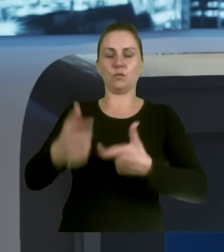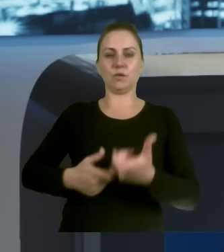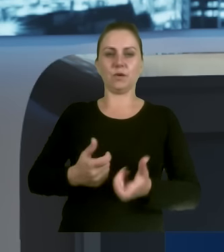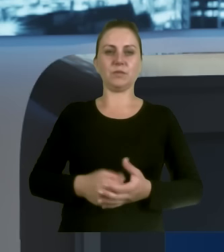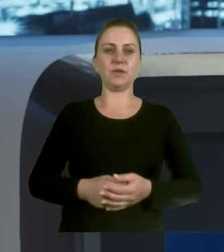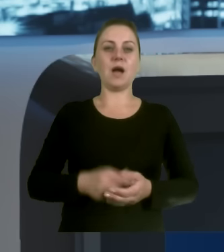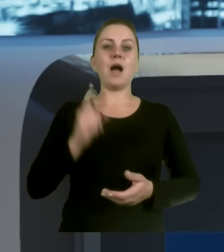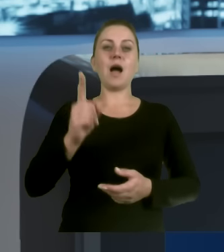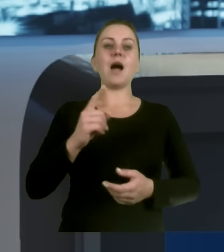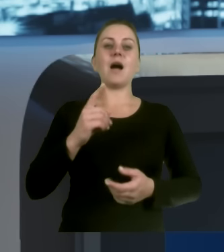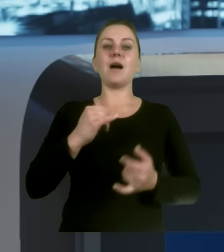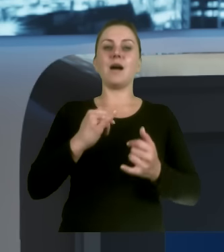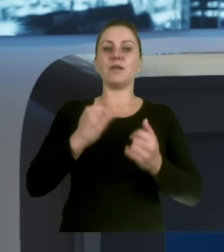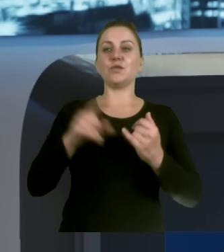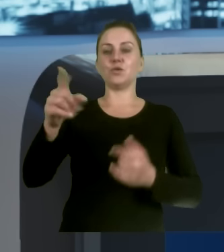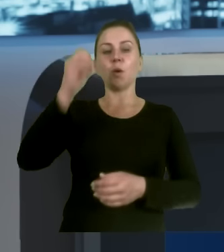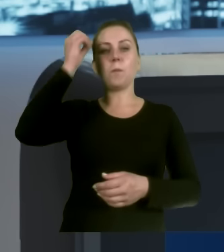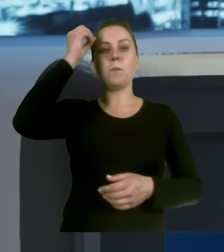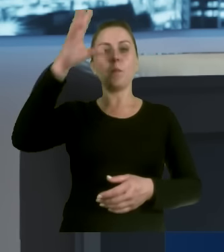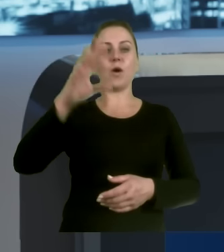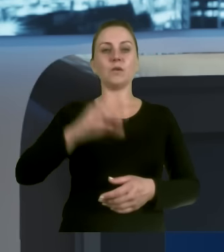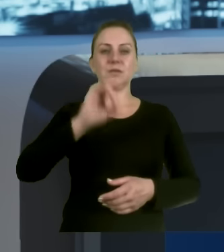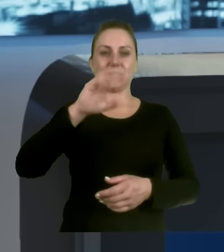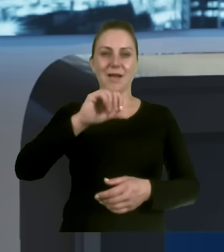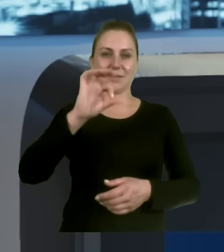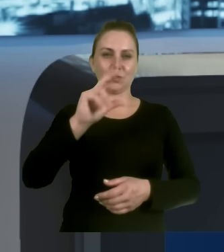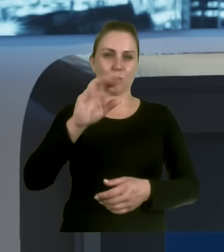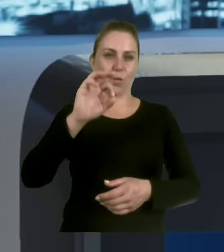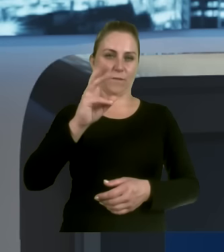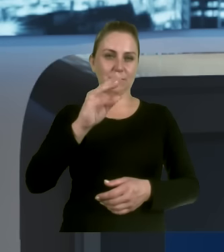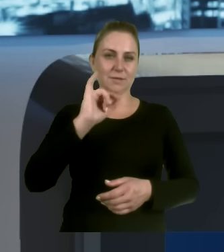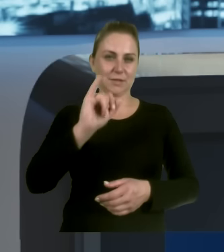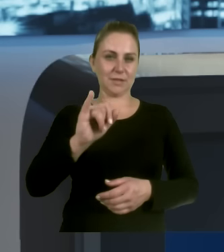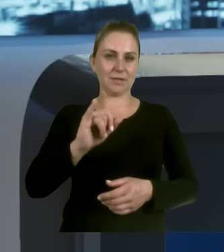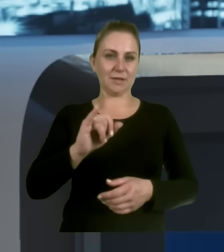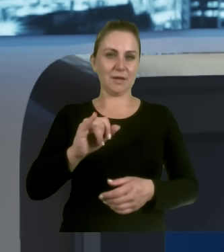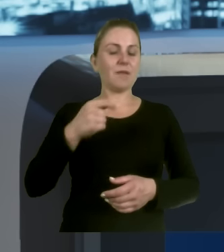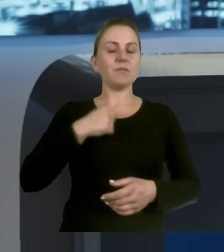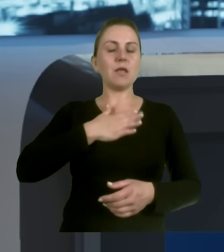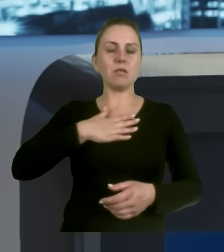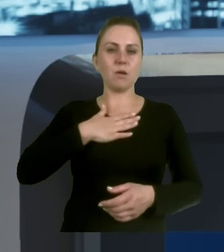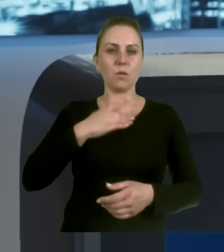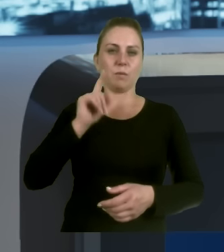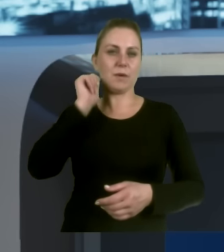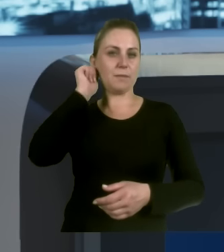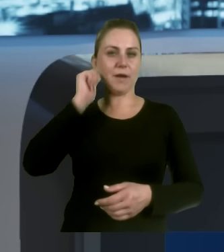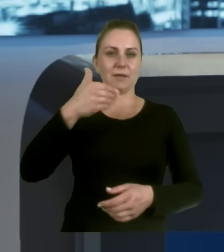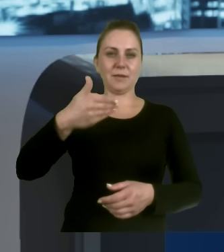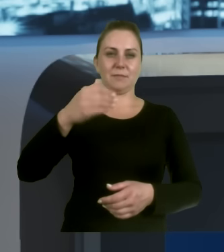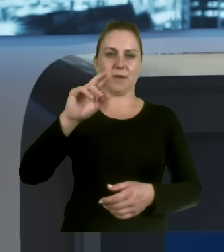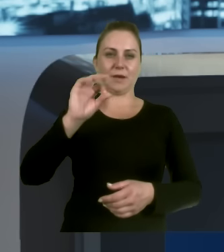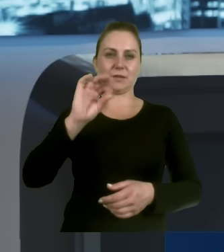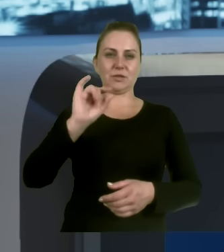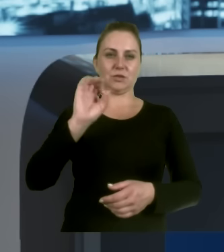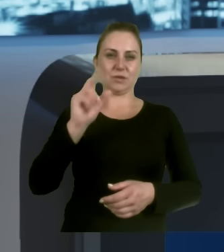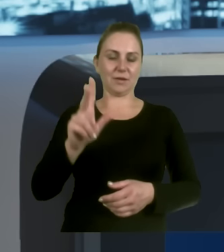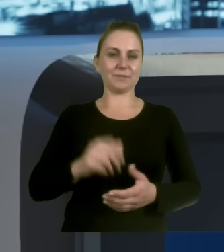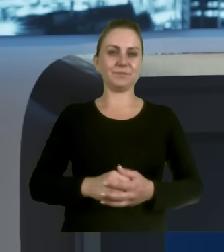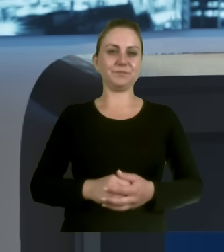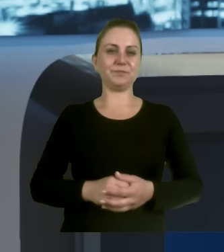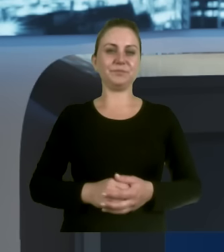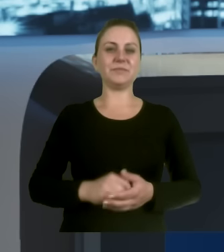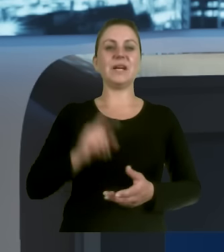jeśli chodzi o tego mądrego pana Gawkowskiego, nie lubię pani Matysiak, ale